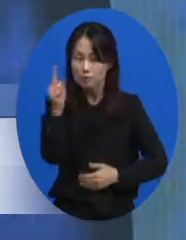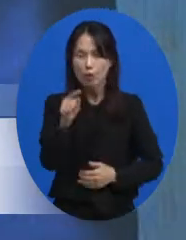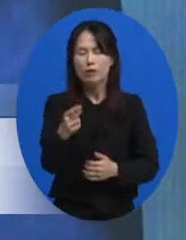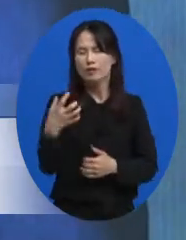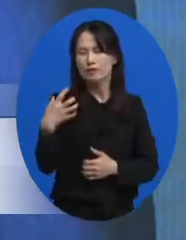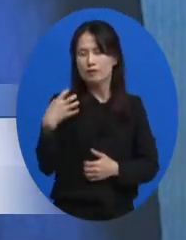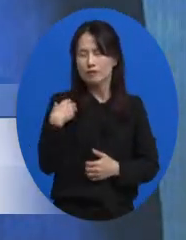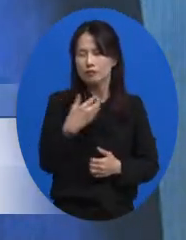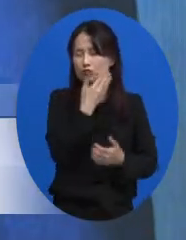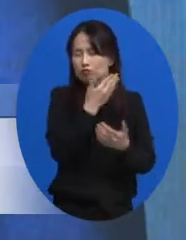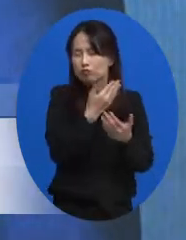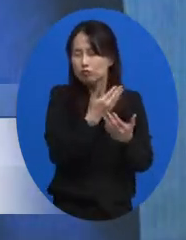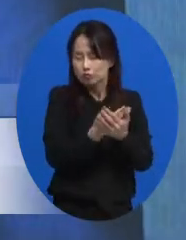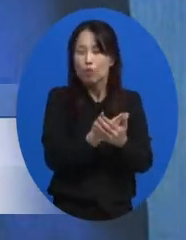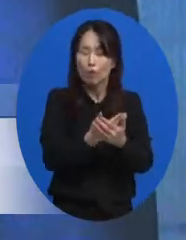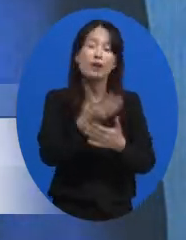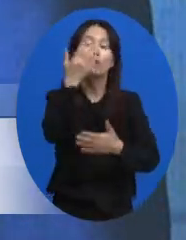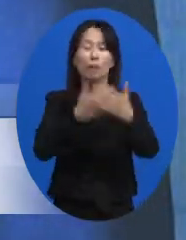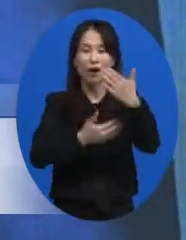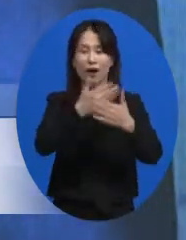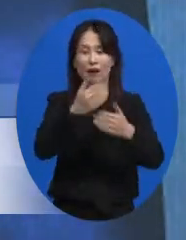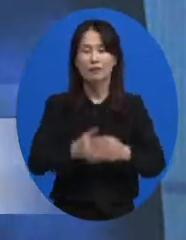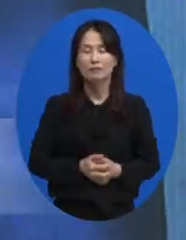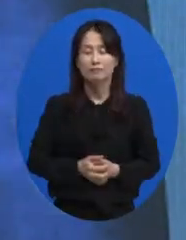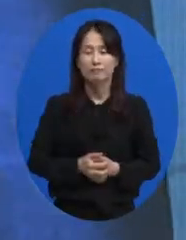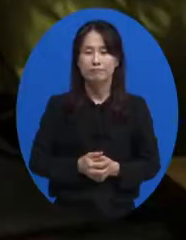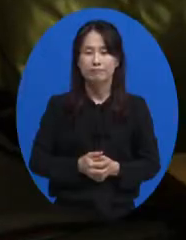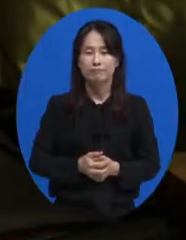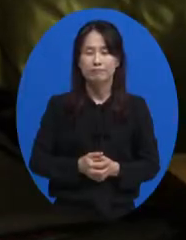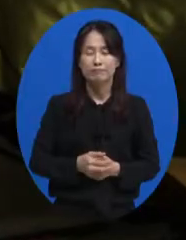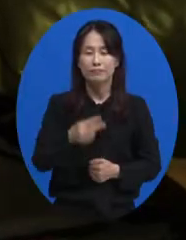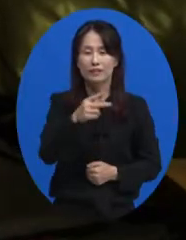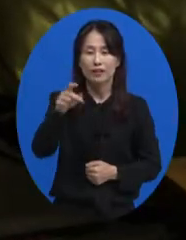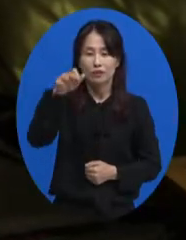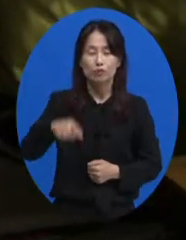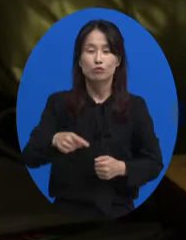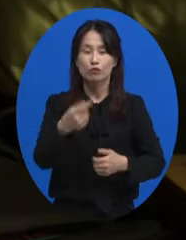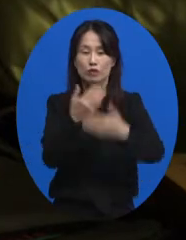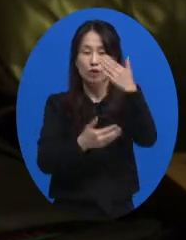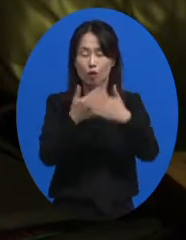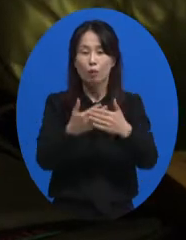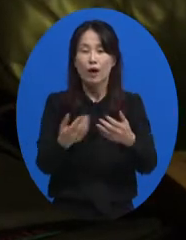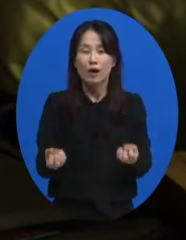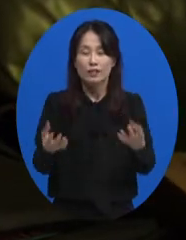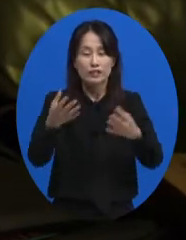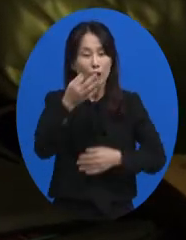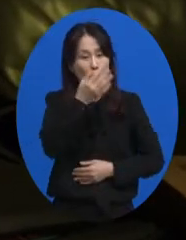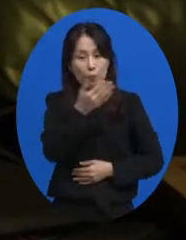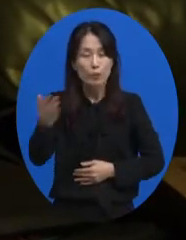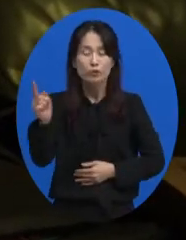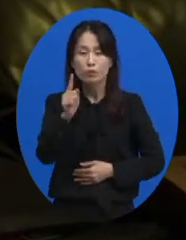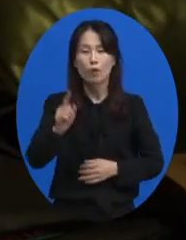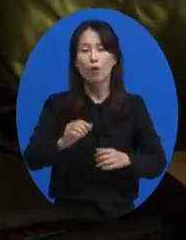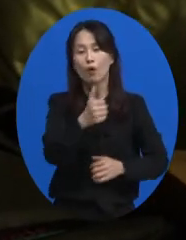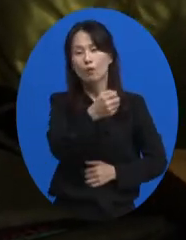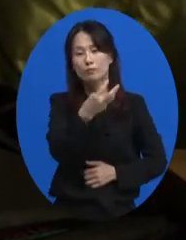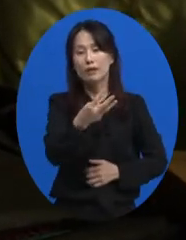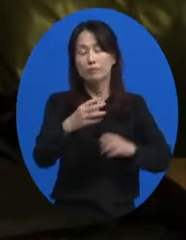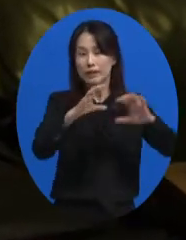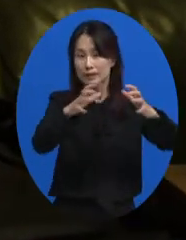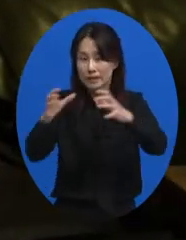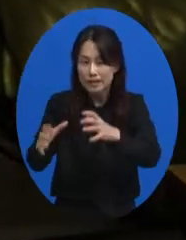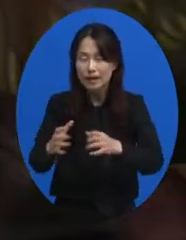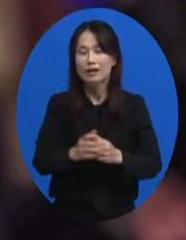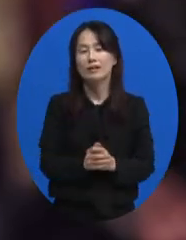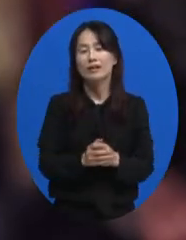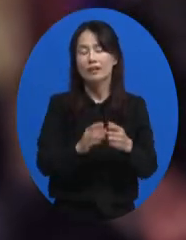영화는이 같은 역할을 가장 충실하는 장르이기도 합니다 이번 다큐멘터리 영화제 상영작은 53개국